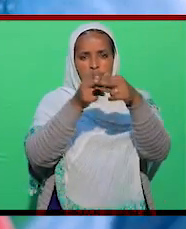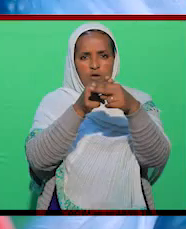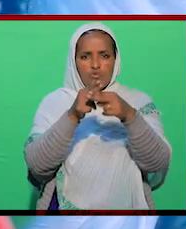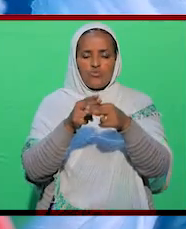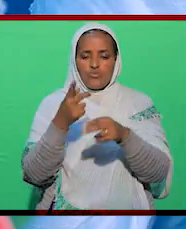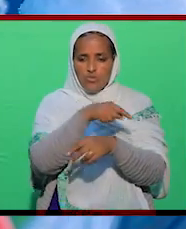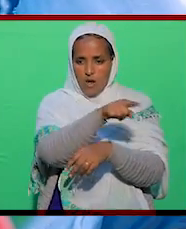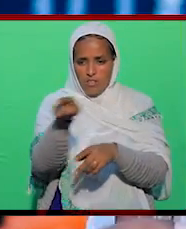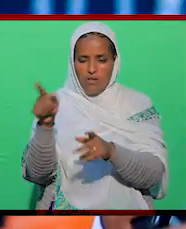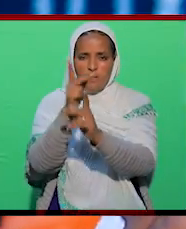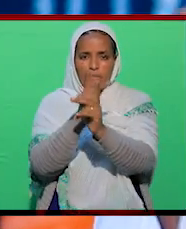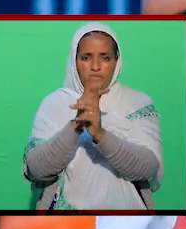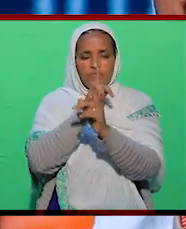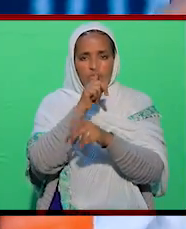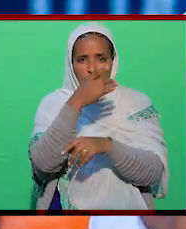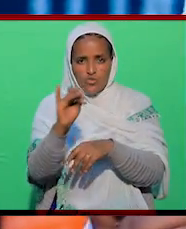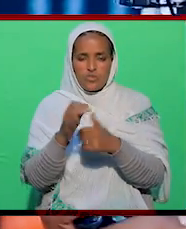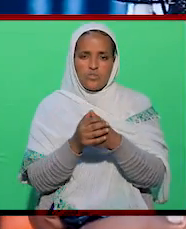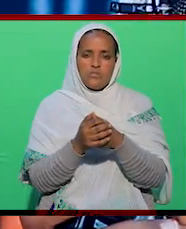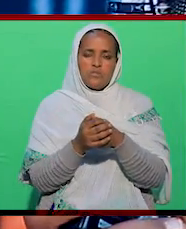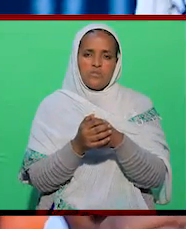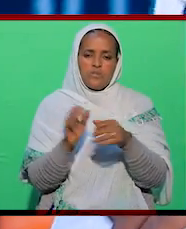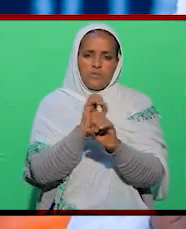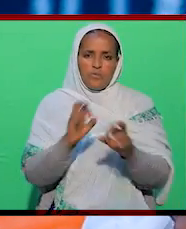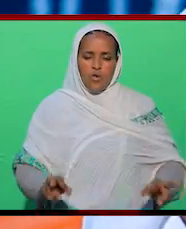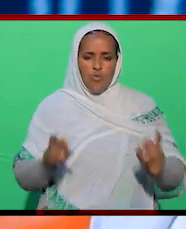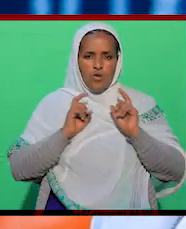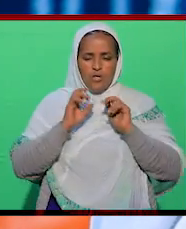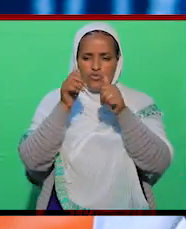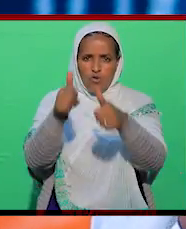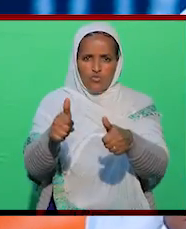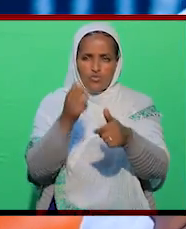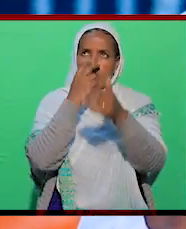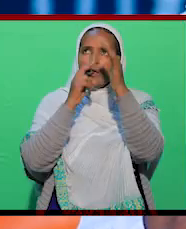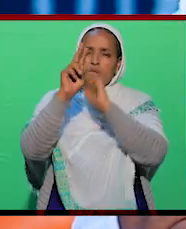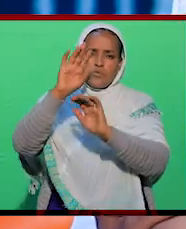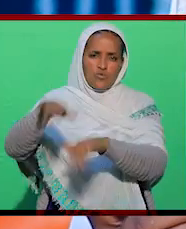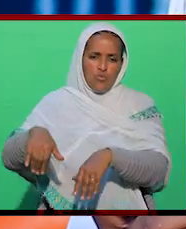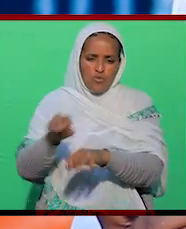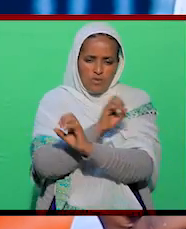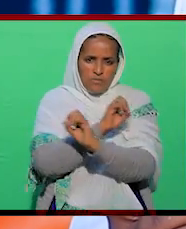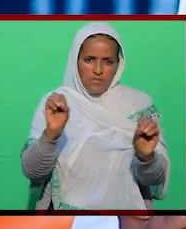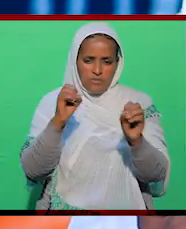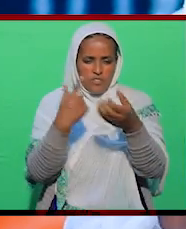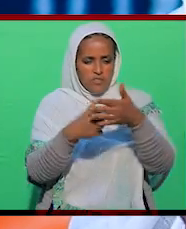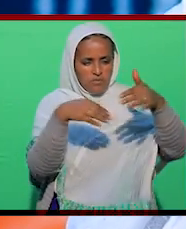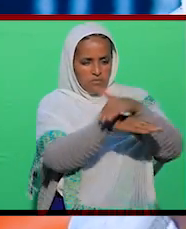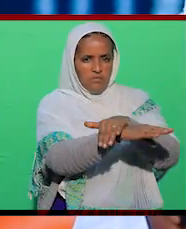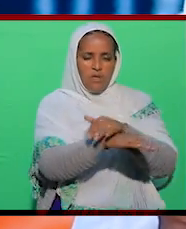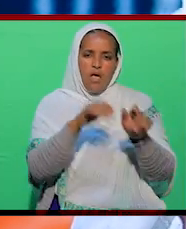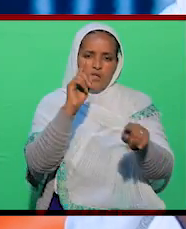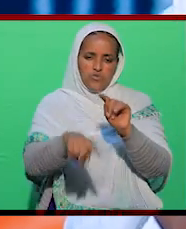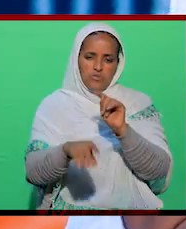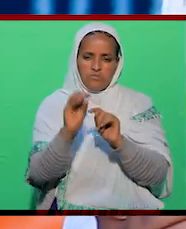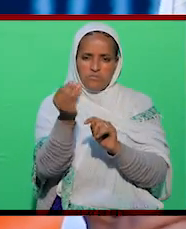ስለዚህ እንደው ባጭሩ እንደው እንድትጠነቀቁባቸው ነው እንጂ ምንም ህይወታቸው ራሱ ለነቢይነት ይቅርና